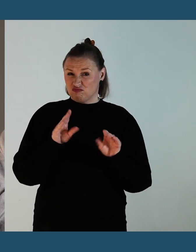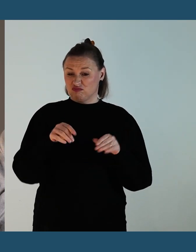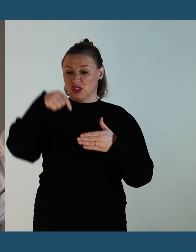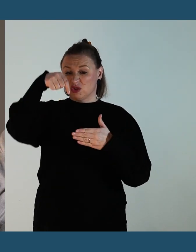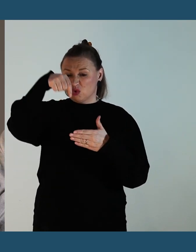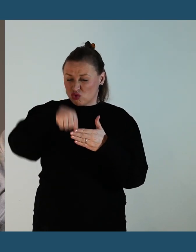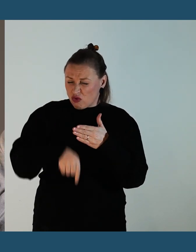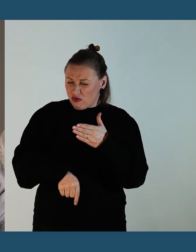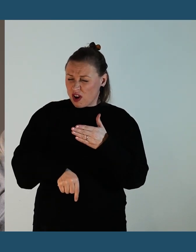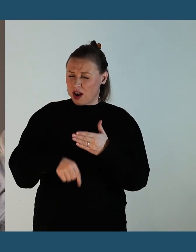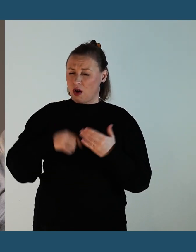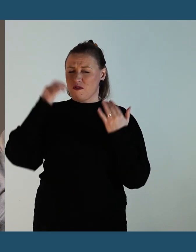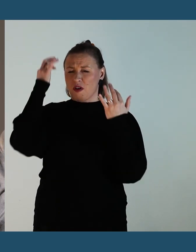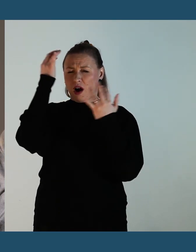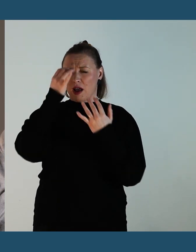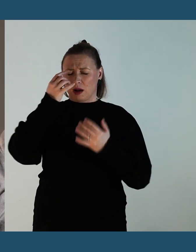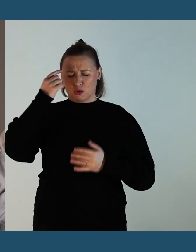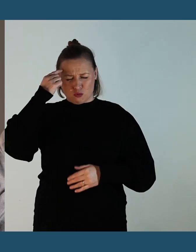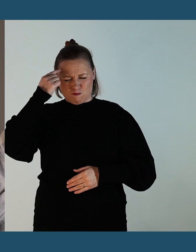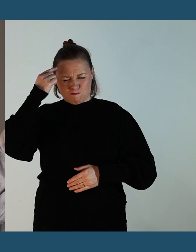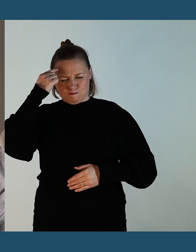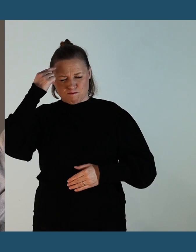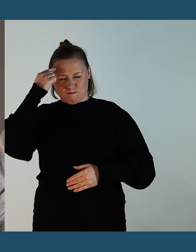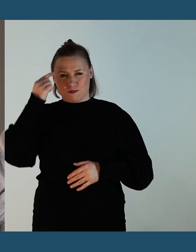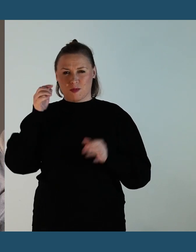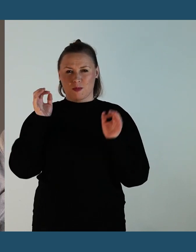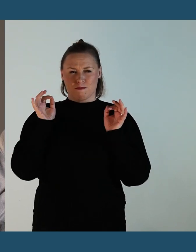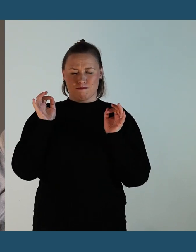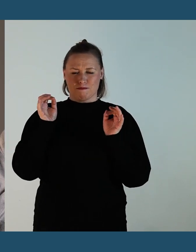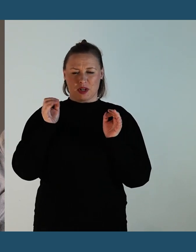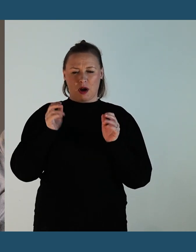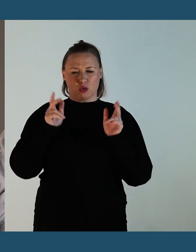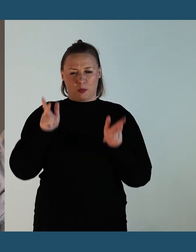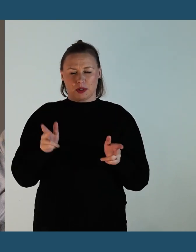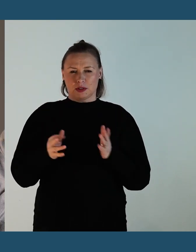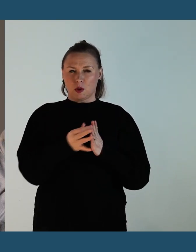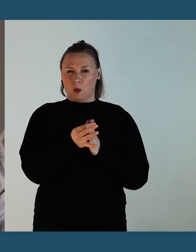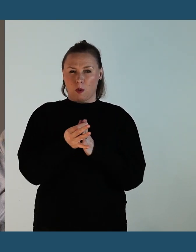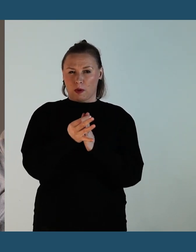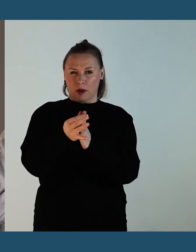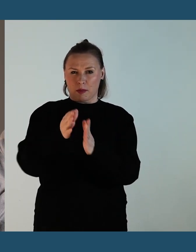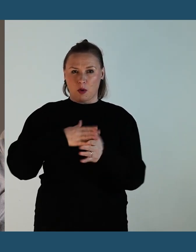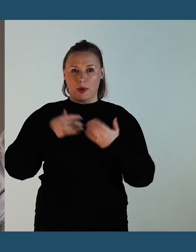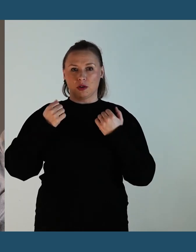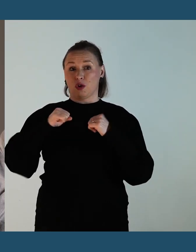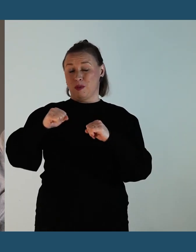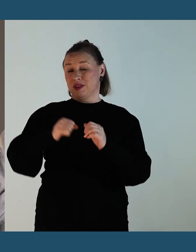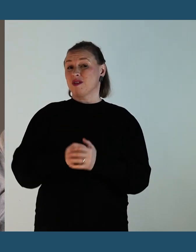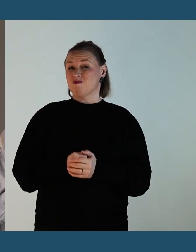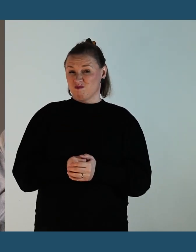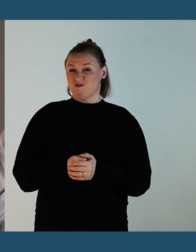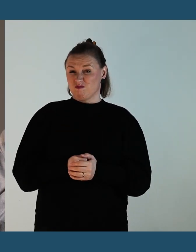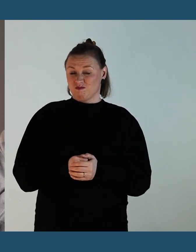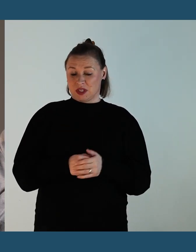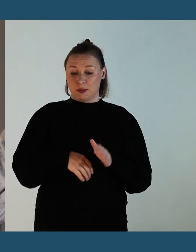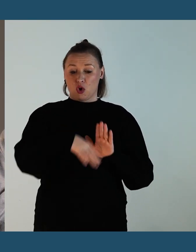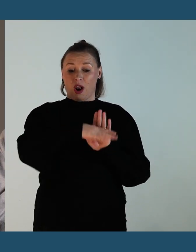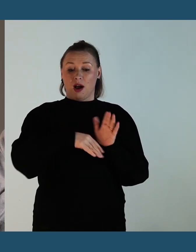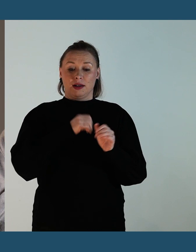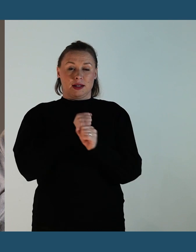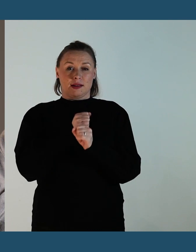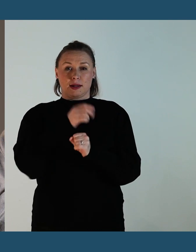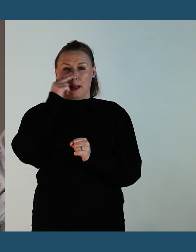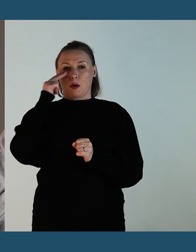olevat ajatusluutumat, jotka ohjaa meidän toimintaa. Ja sitten tavallaan, jos ajattelee lainsäätäjän